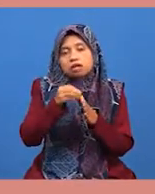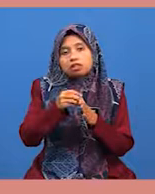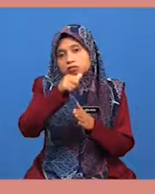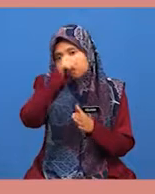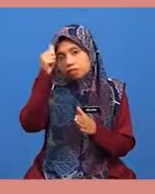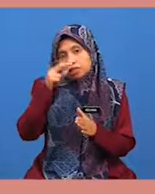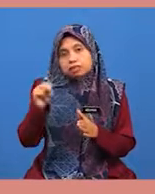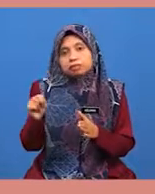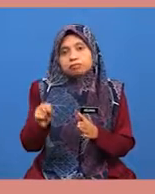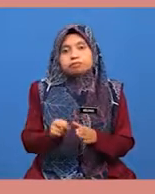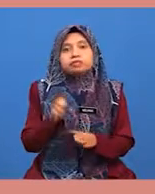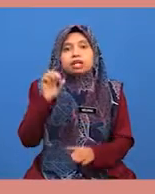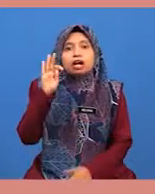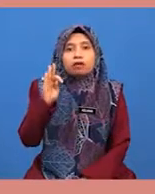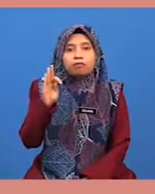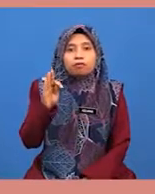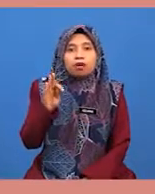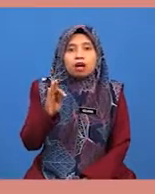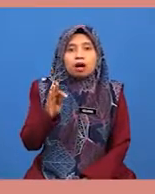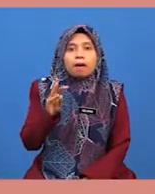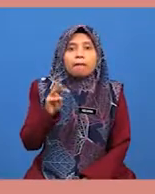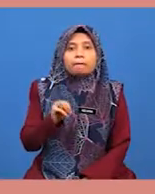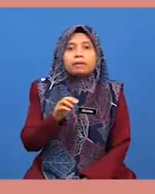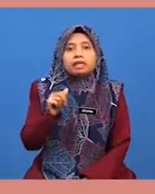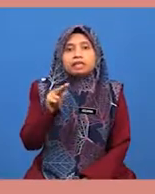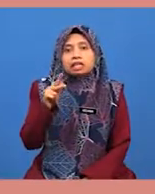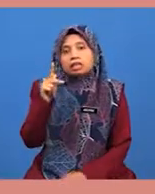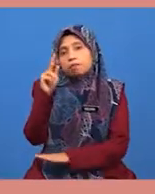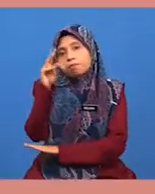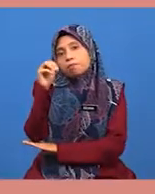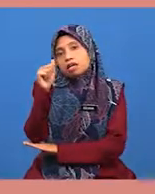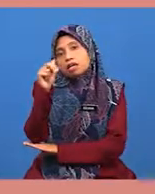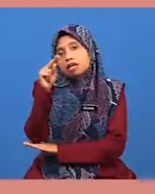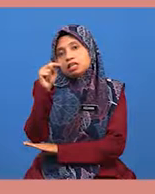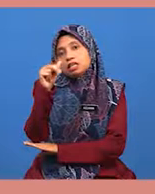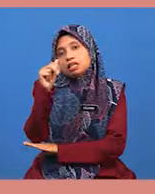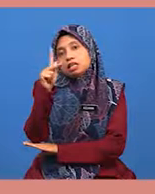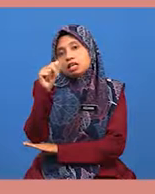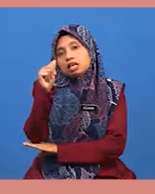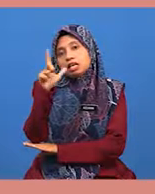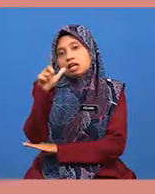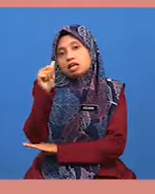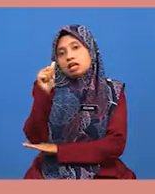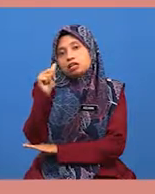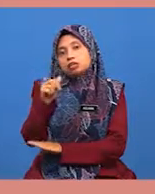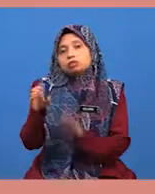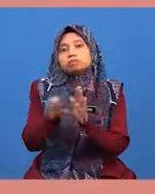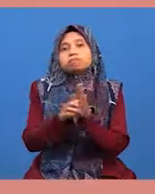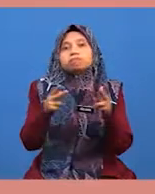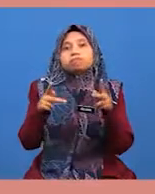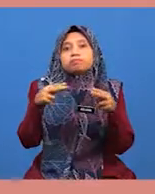alasan. F. Manakala. Manakala merupakan contoh kata